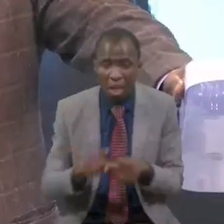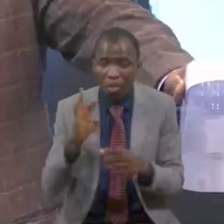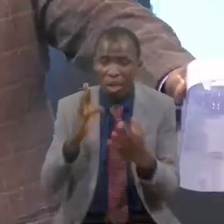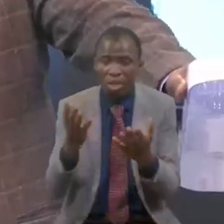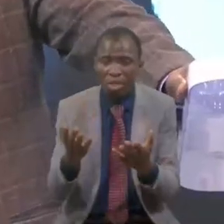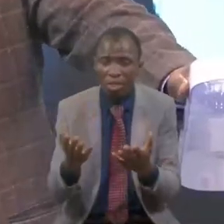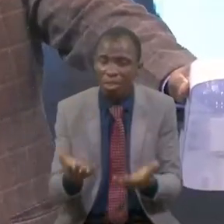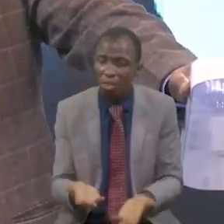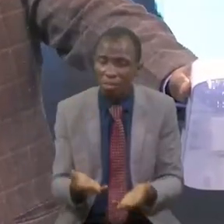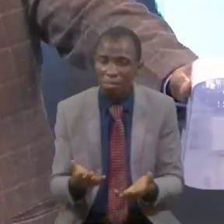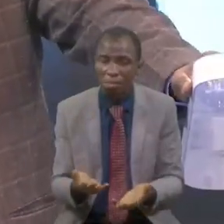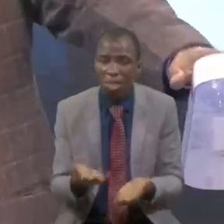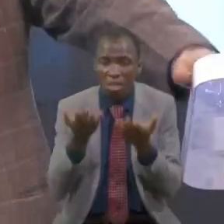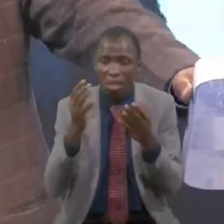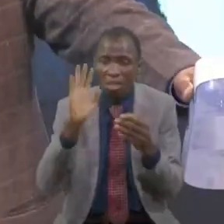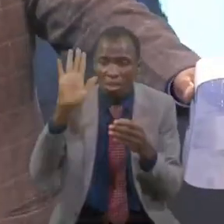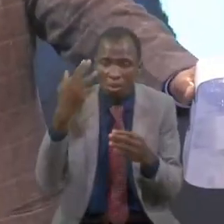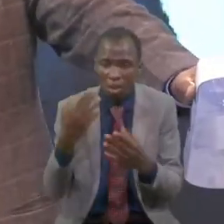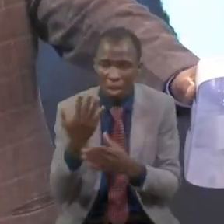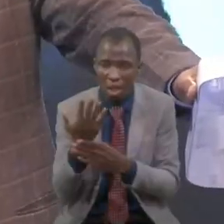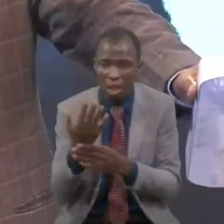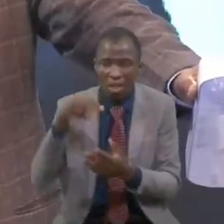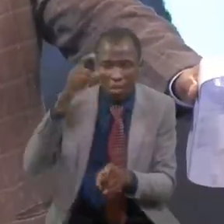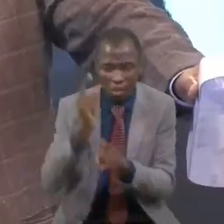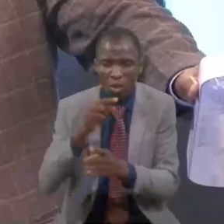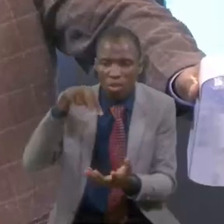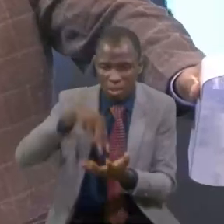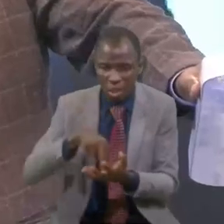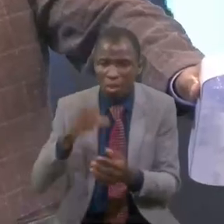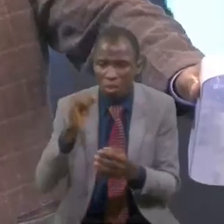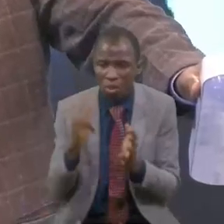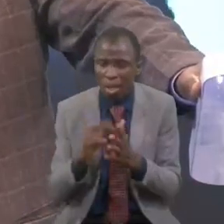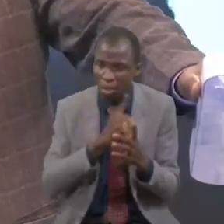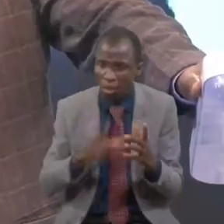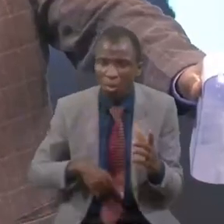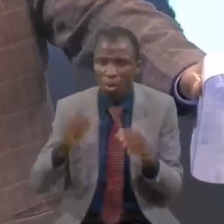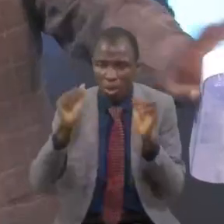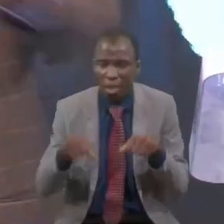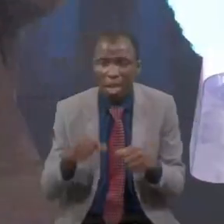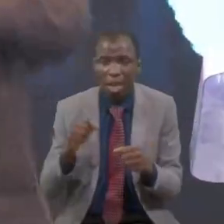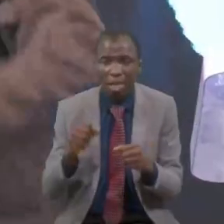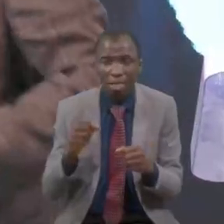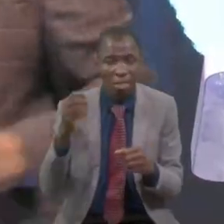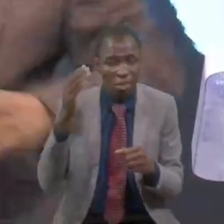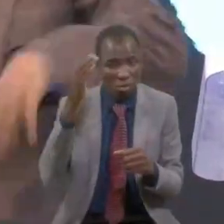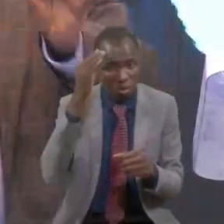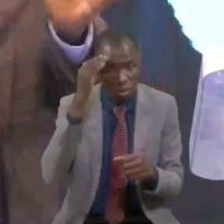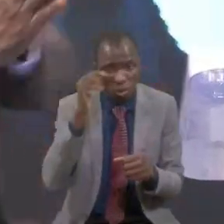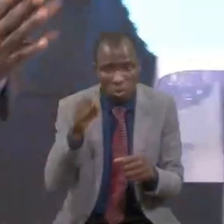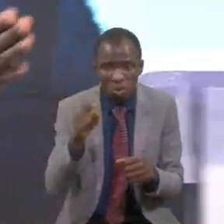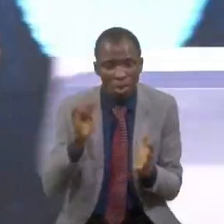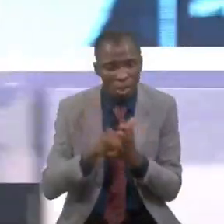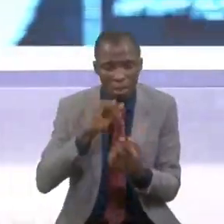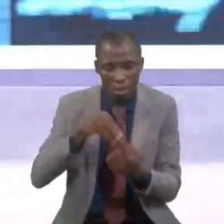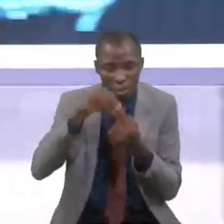levez la main prière vous tenir debout afin que le Seigneur puisse vous identifier que voici un